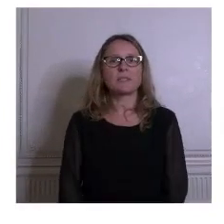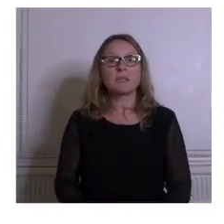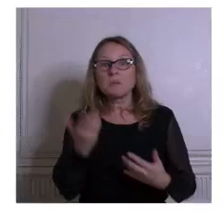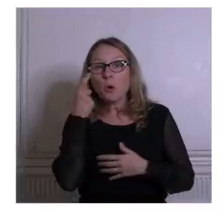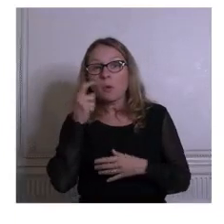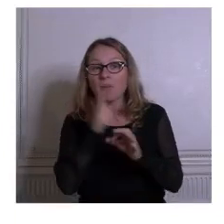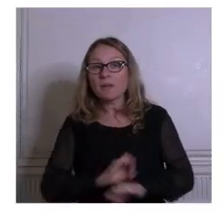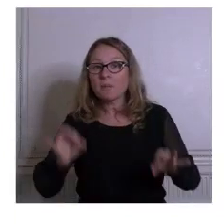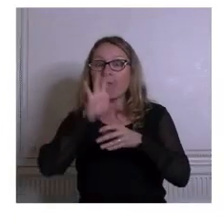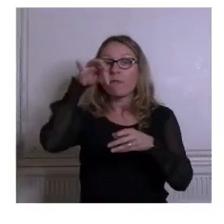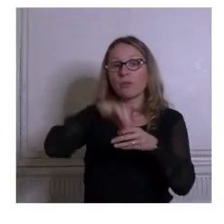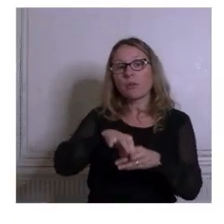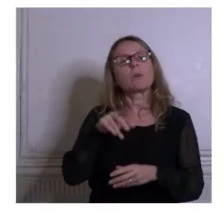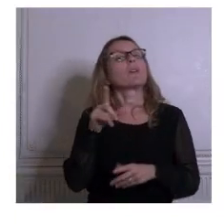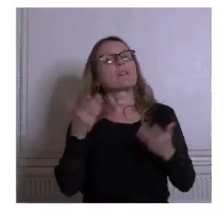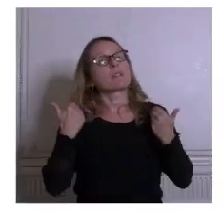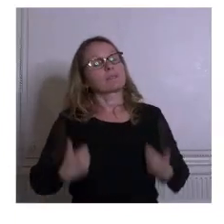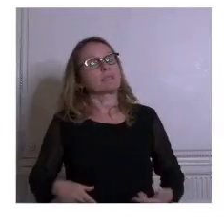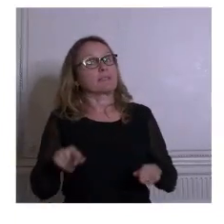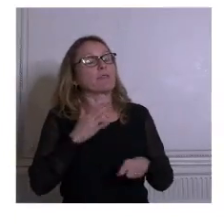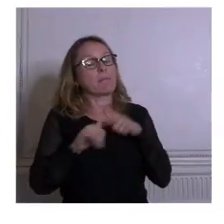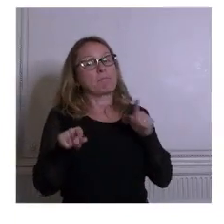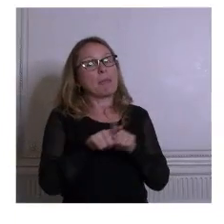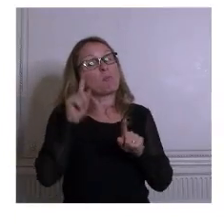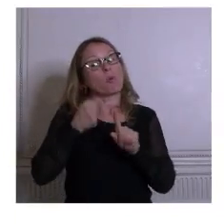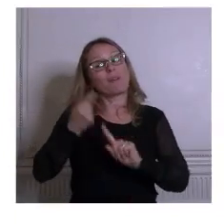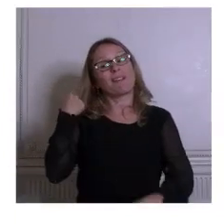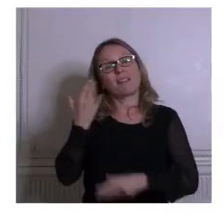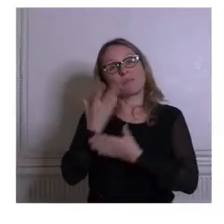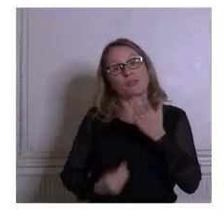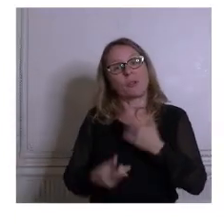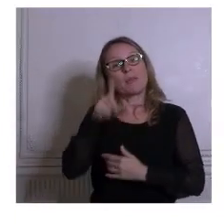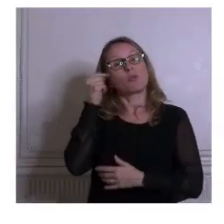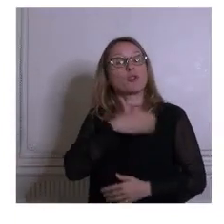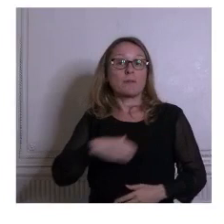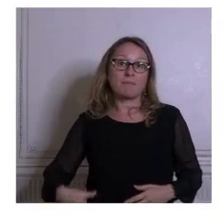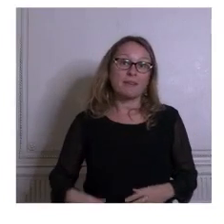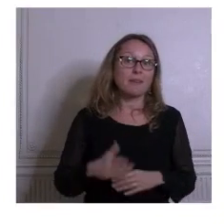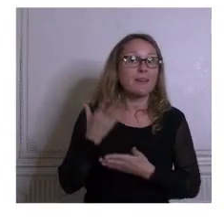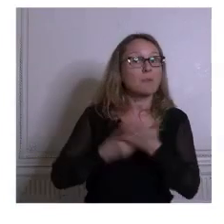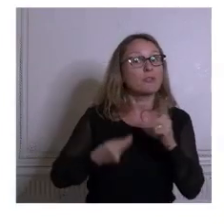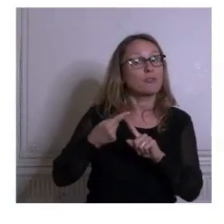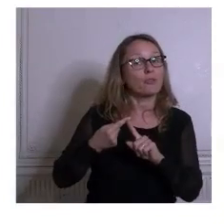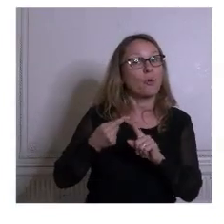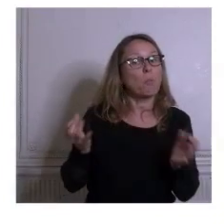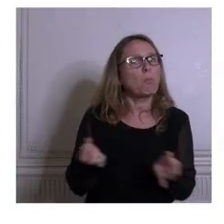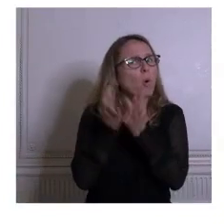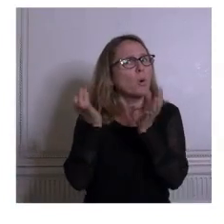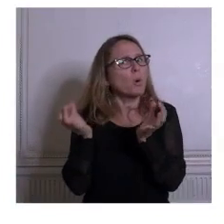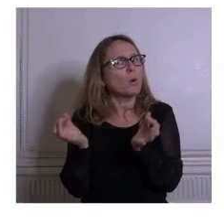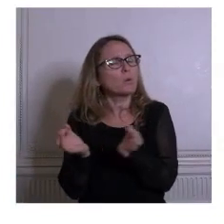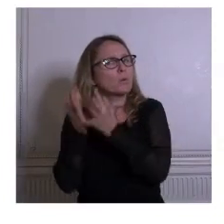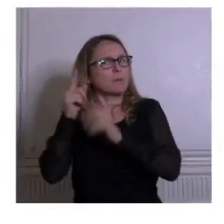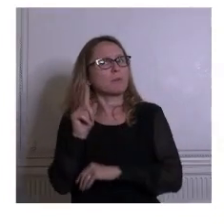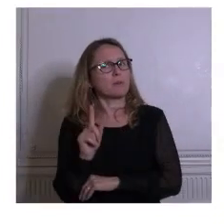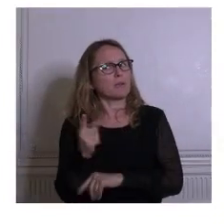vote. Donc je suis d'accord, enfin, même si voilà, moi aussi je ne vais pas me battre sur les formulations. Donc l'important, c'est, je pense, de